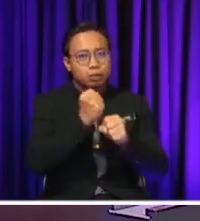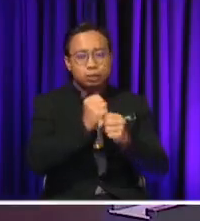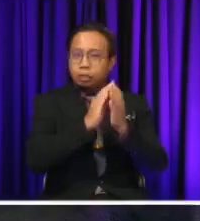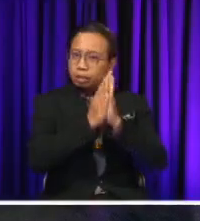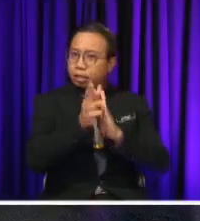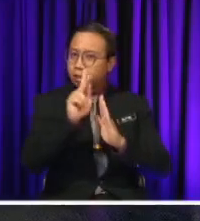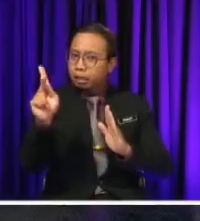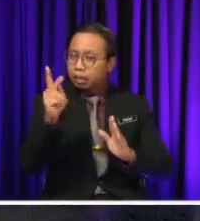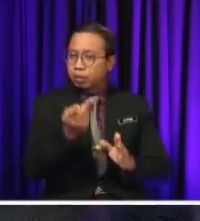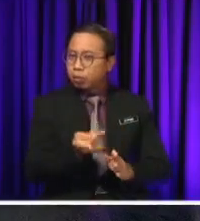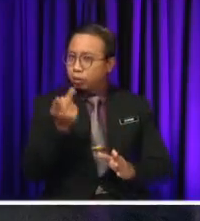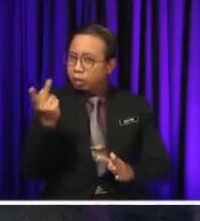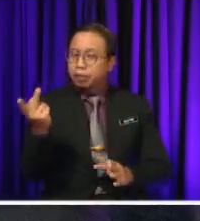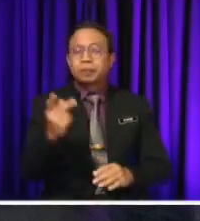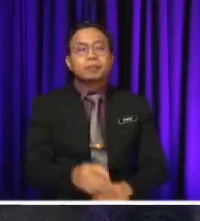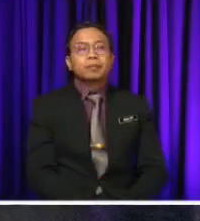produk